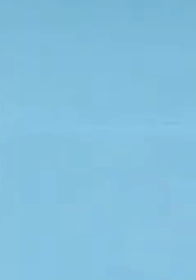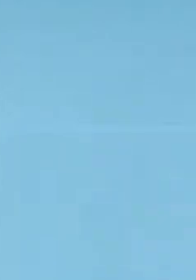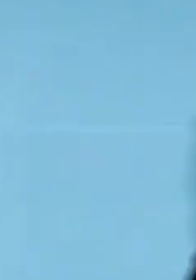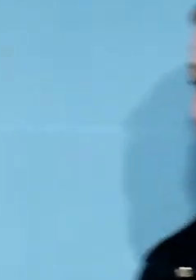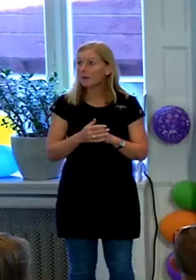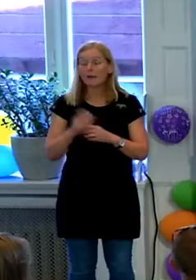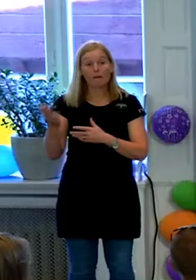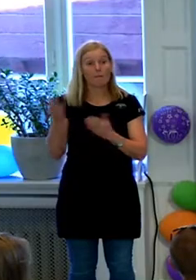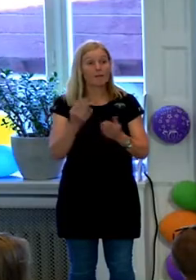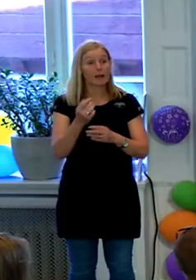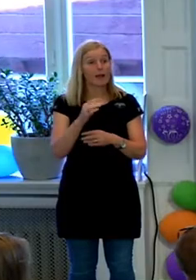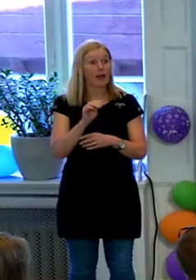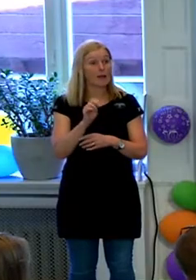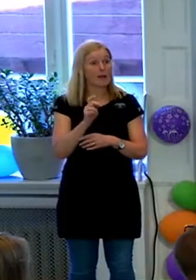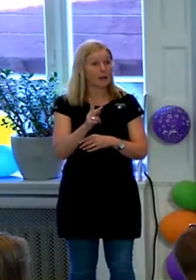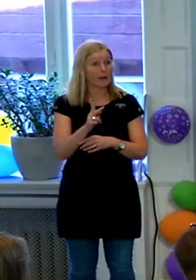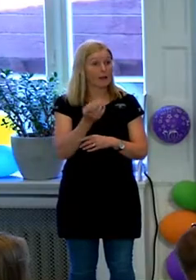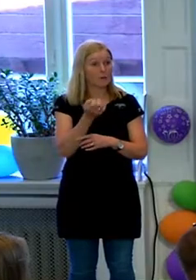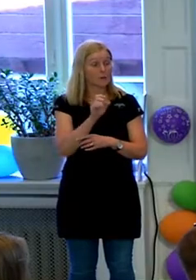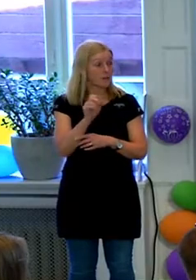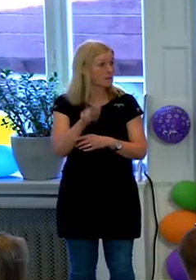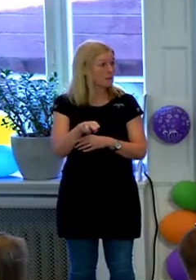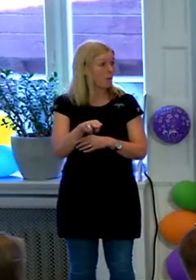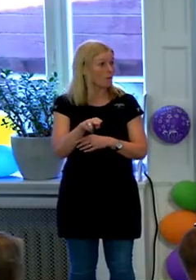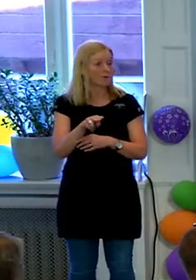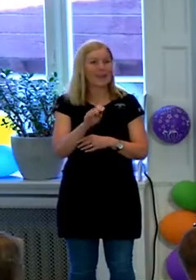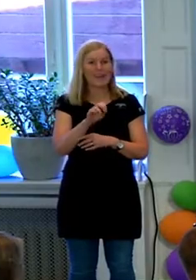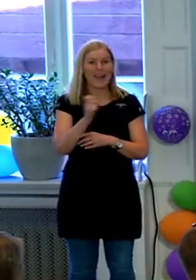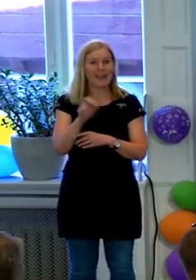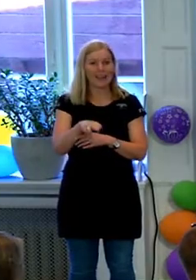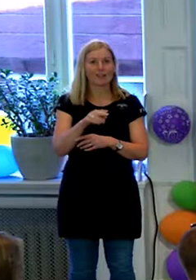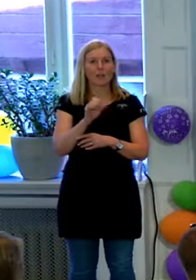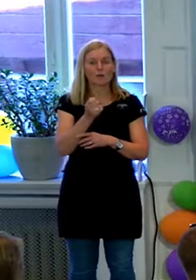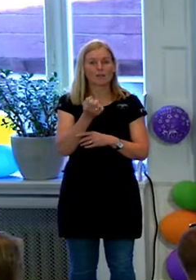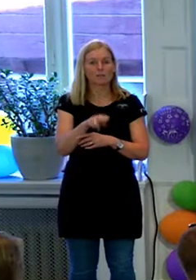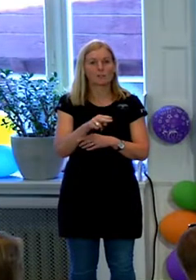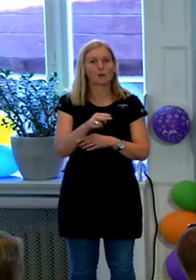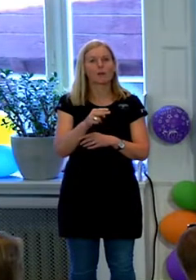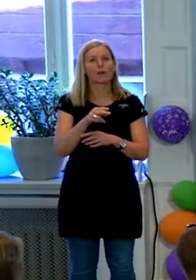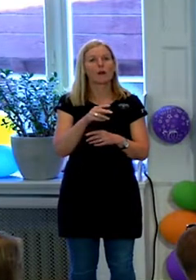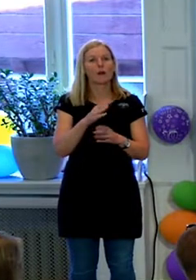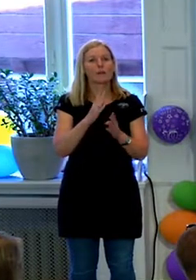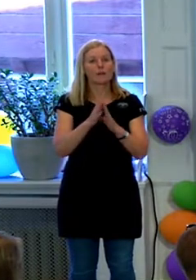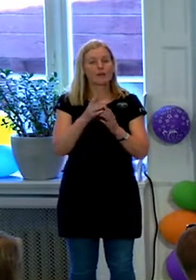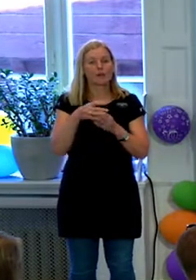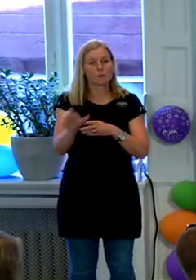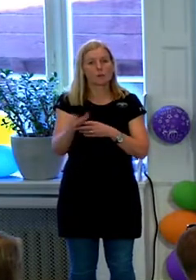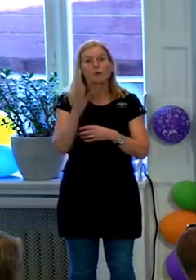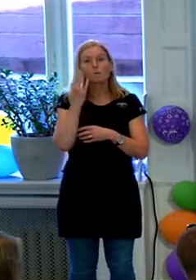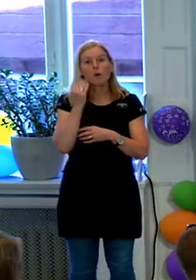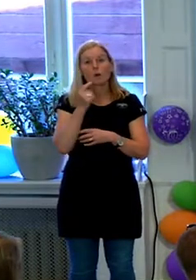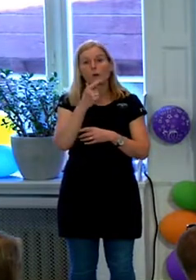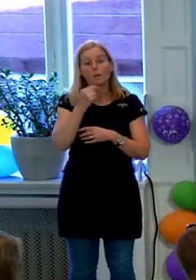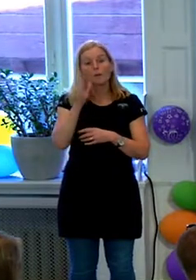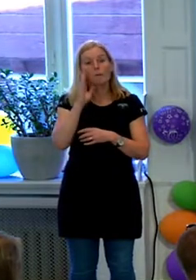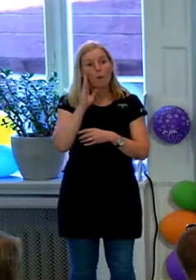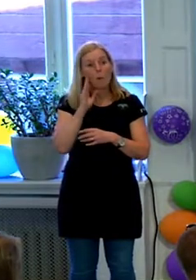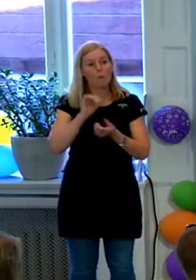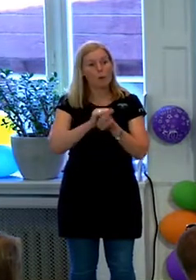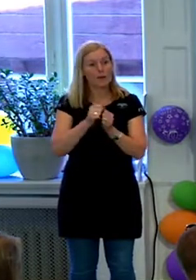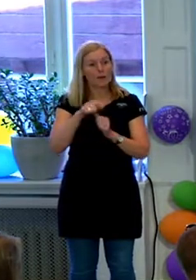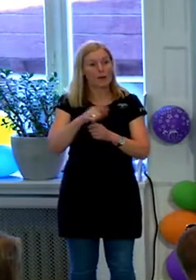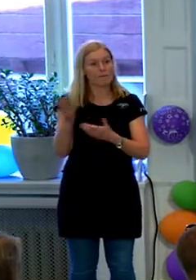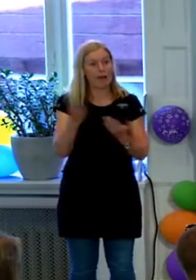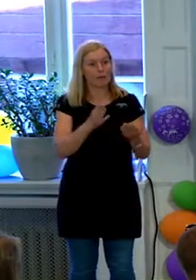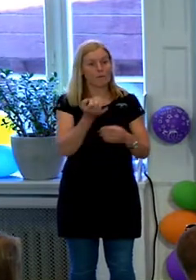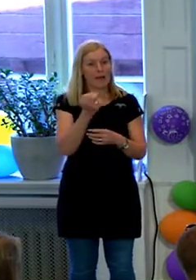se, nu ska vi välkomna upp Elin Gustafsson som är medlem i trafikutskottet, tidigare Lundapolitiker, socialdemokrat. Välkommen upp Elin. Vi